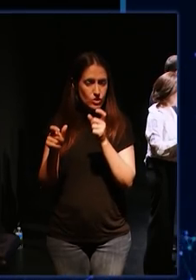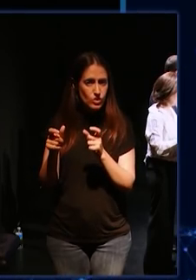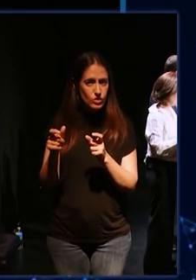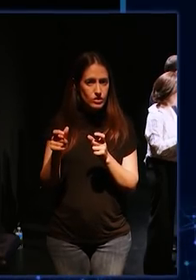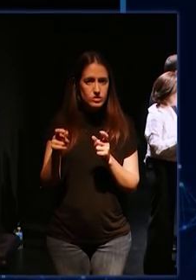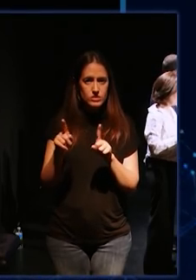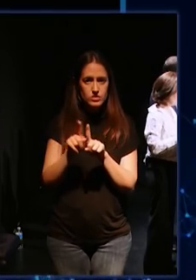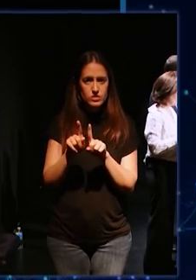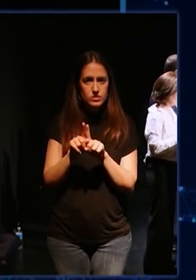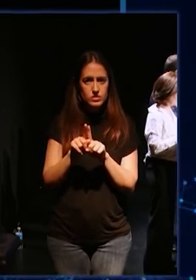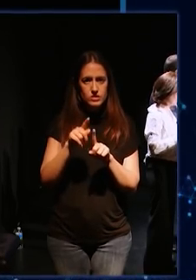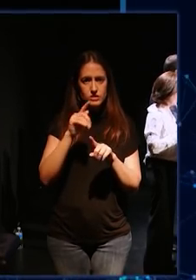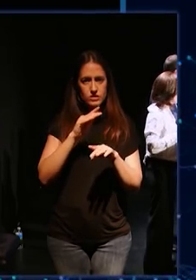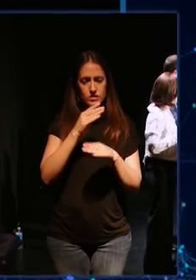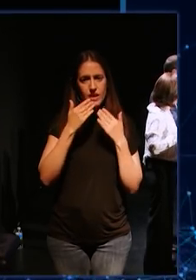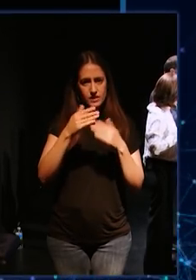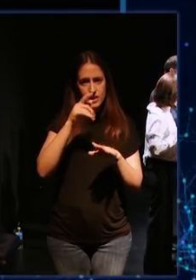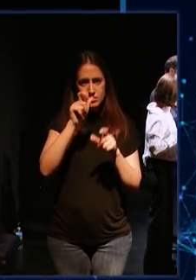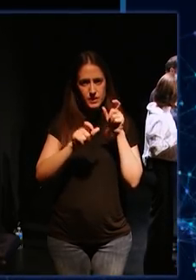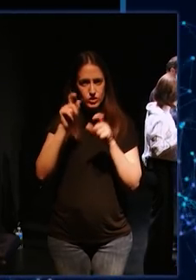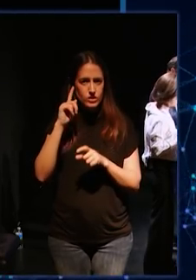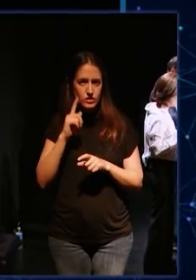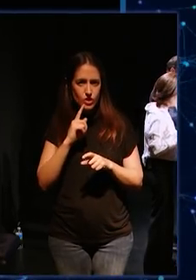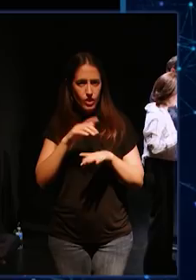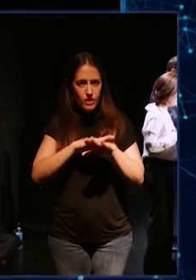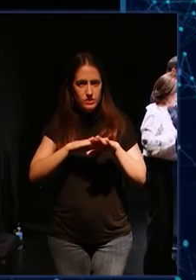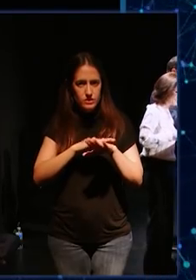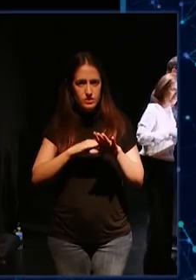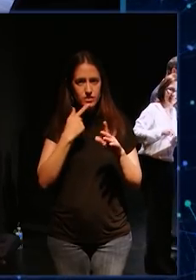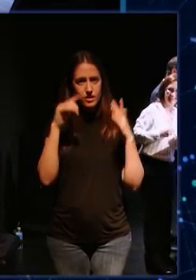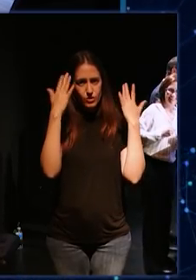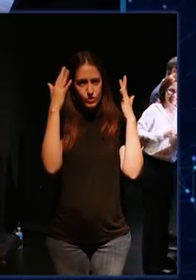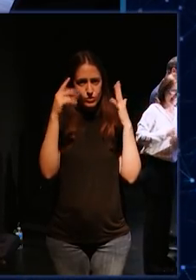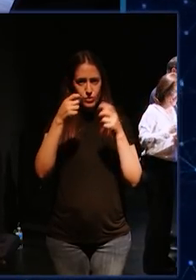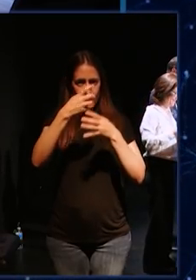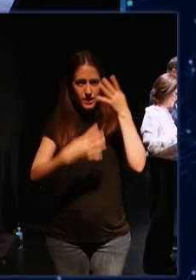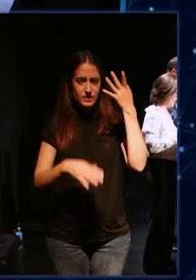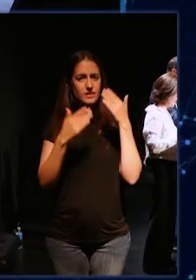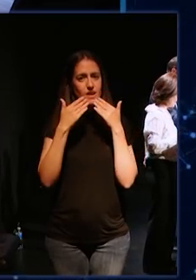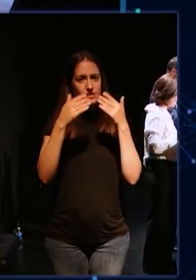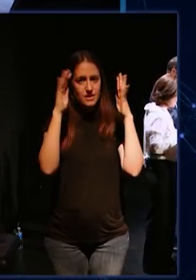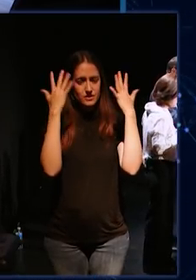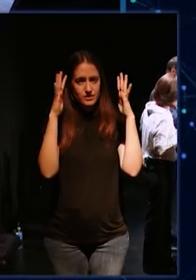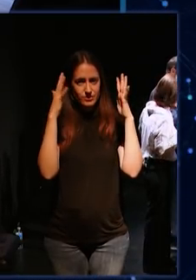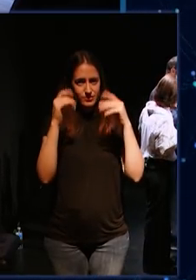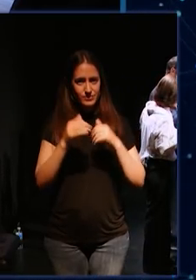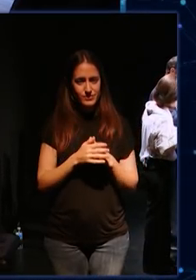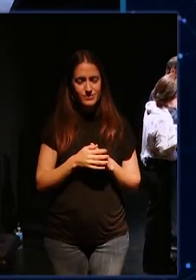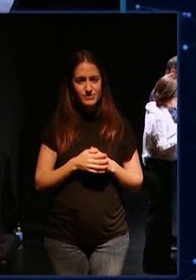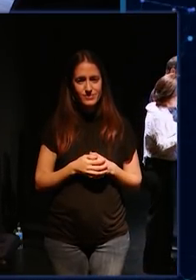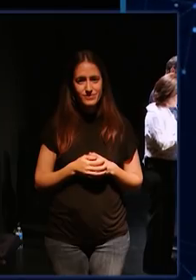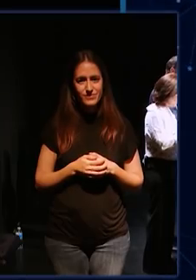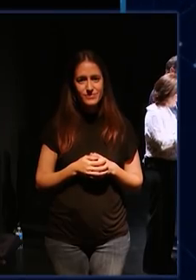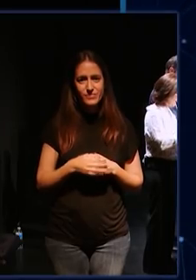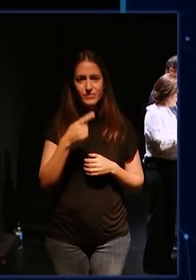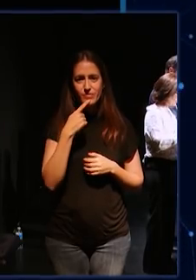les persones sordes. Ara farem tots els agraïments al final. Tindrem feina, fer agraïments. Sí, sí. Estan aquí fent molta feina. Som-hi